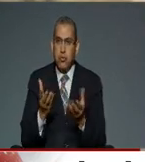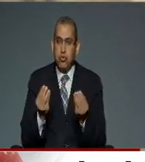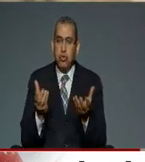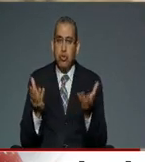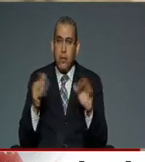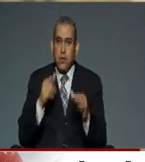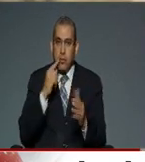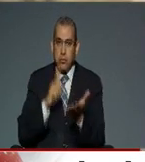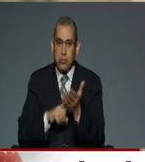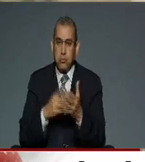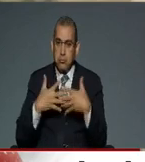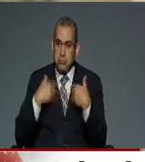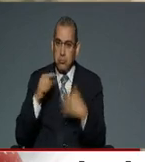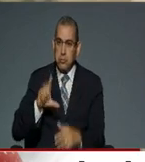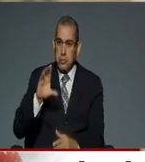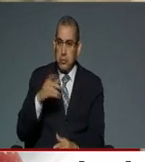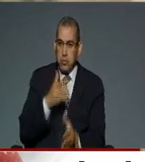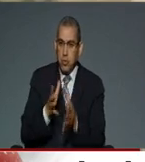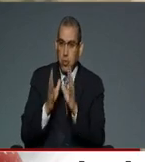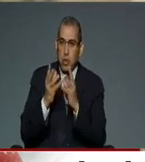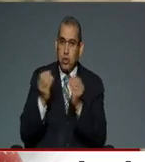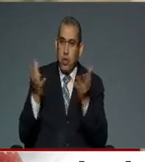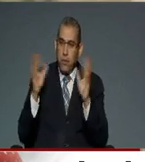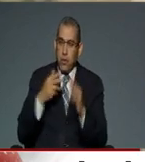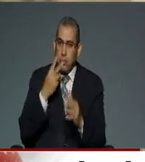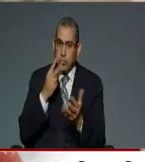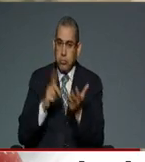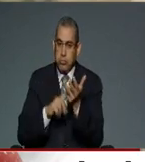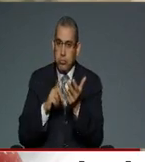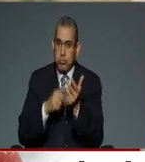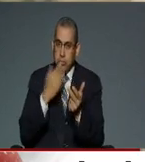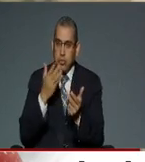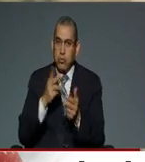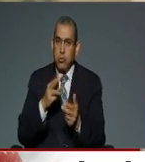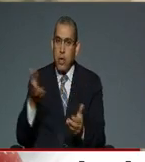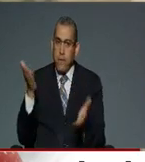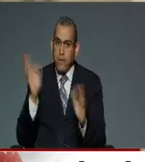من فخامتكم، ورأيت الكثير من الأمور من منظور مختلف،